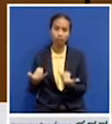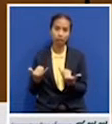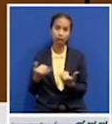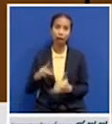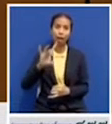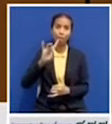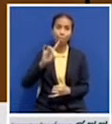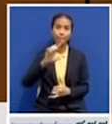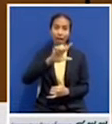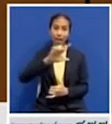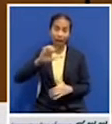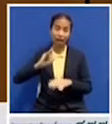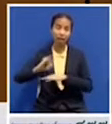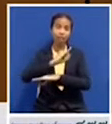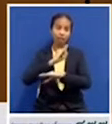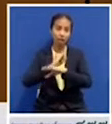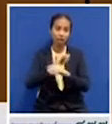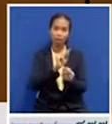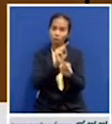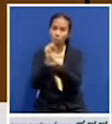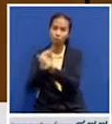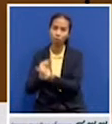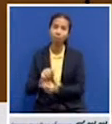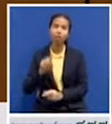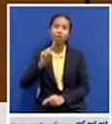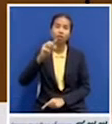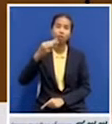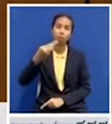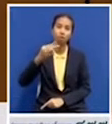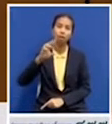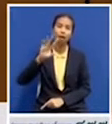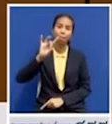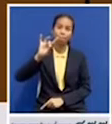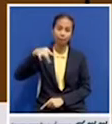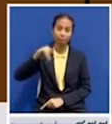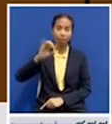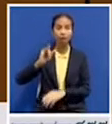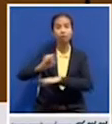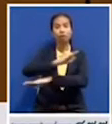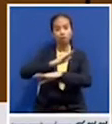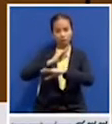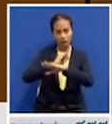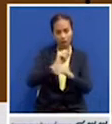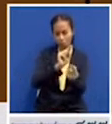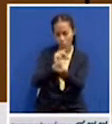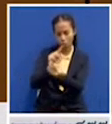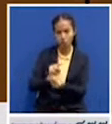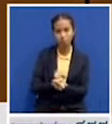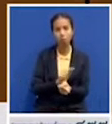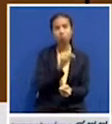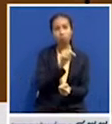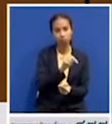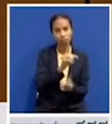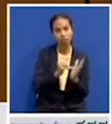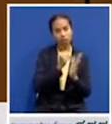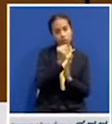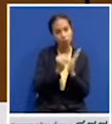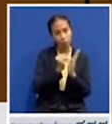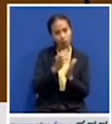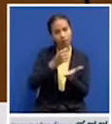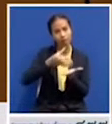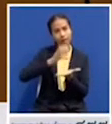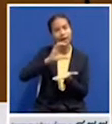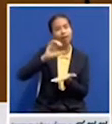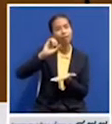ไร่เนี่ยขณะนี้เราพบแล้ว 18,000 ไร่ในจำนวน 18,000 ไร่นั้นน่ะอยู่ในจังหวัดสระแก้วเนี่ยม